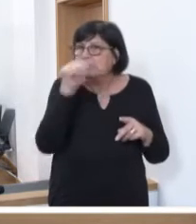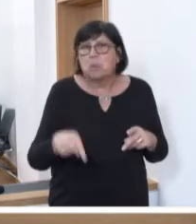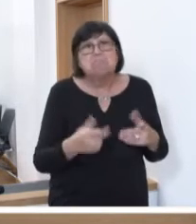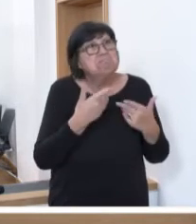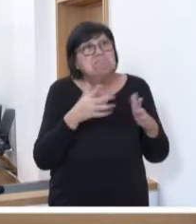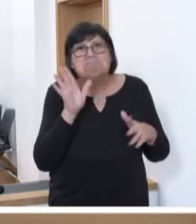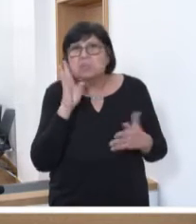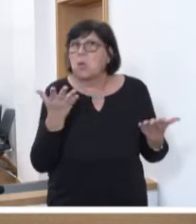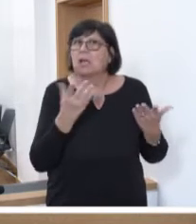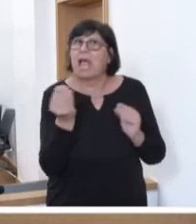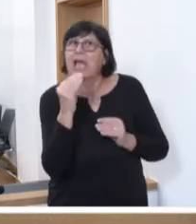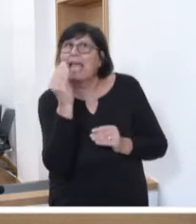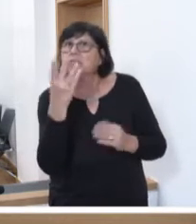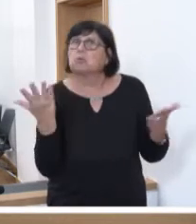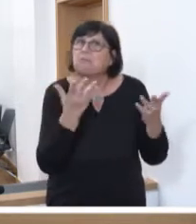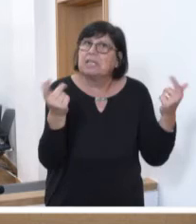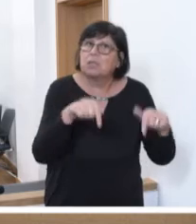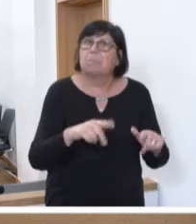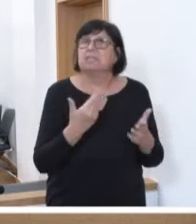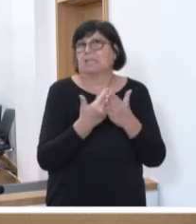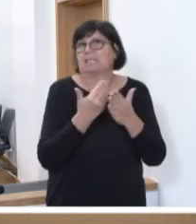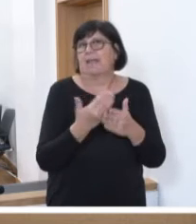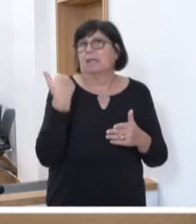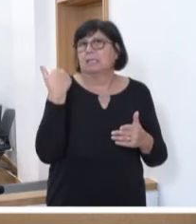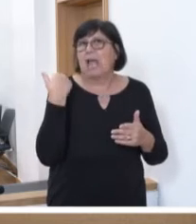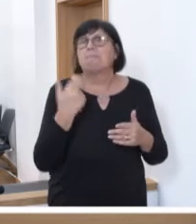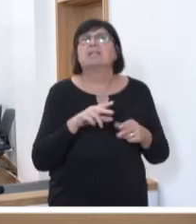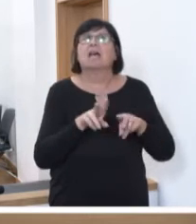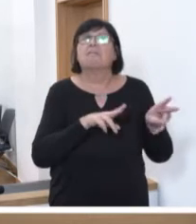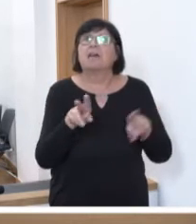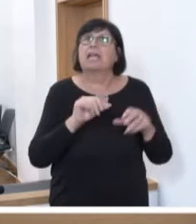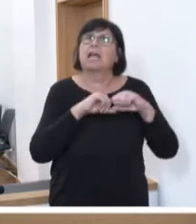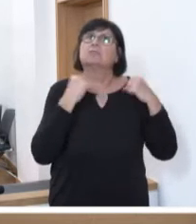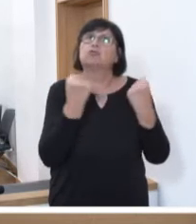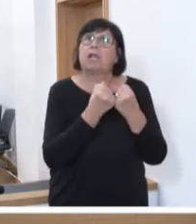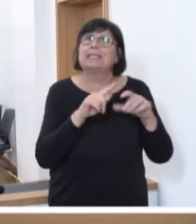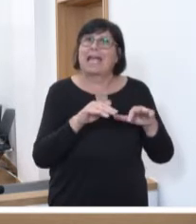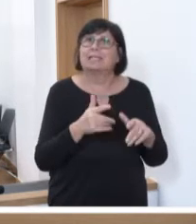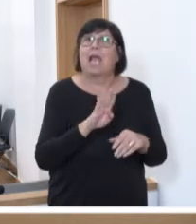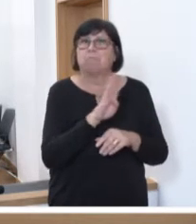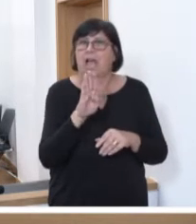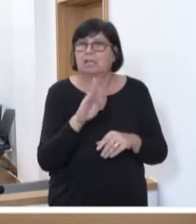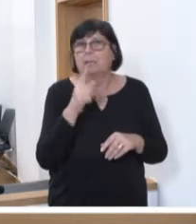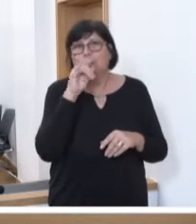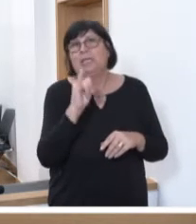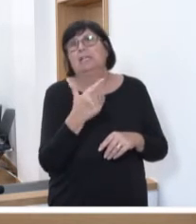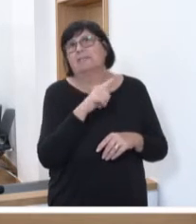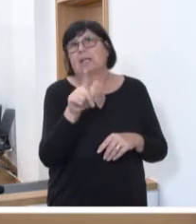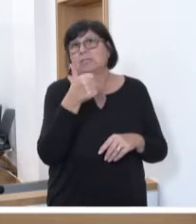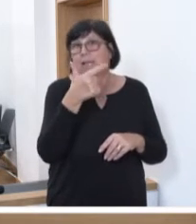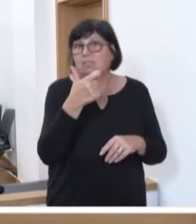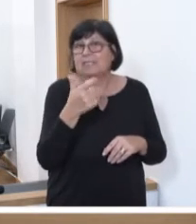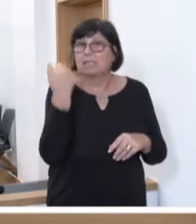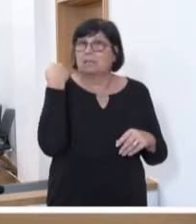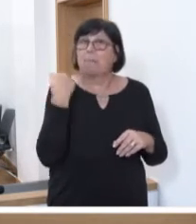bekannt. Aus diesem Grund hat sich der damalige Verkehrsstaatssekretär Jürgen Barke noch im Juni 2021 an die